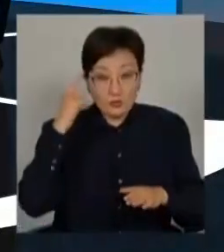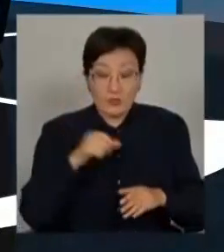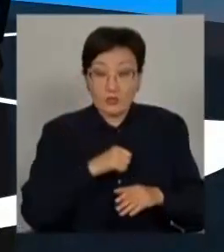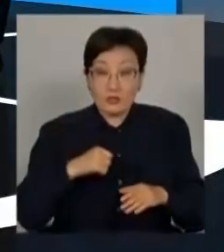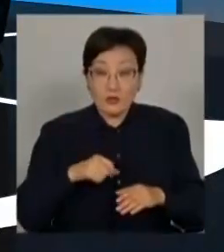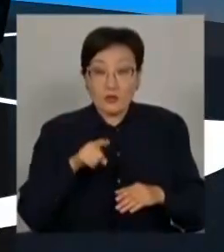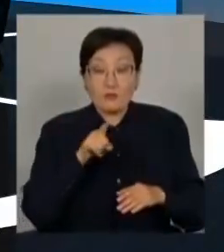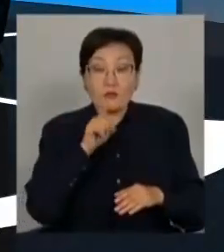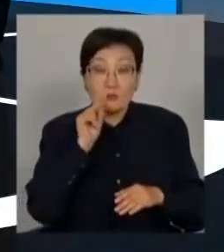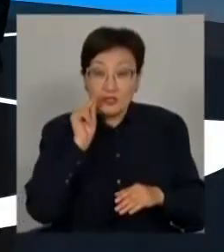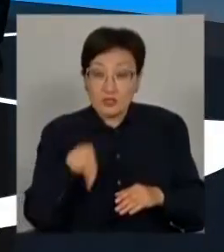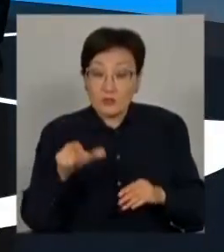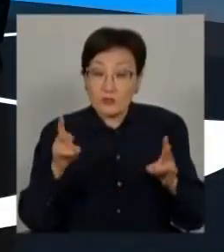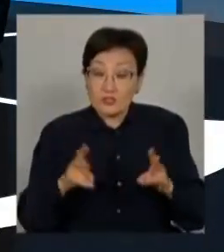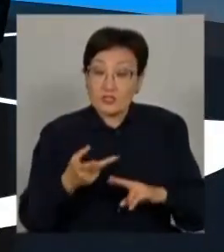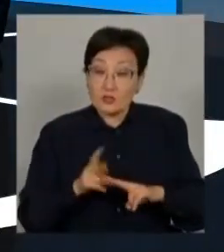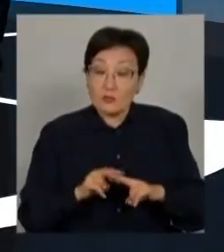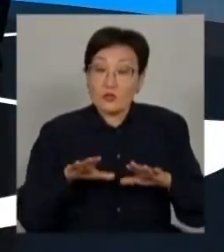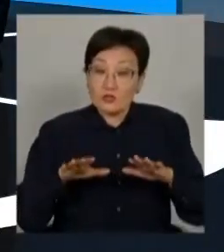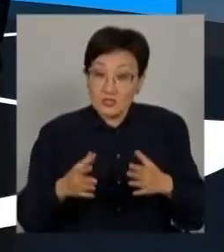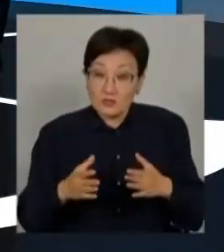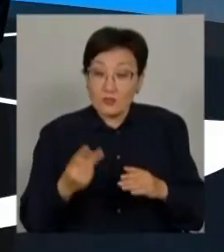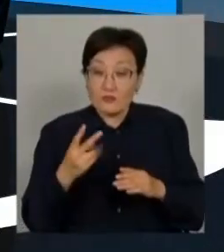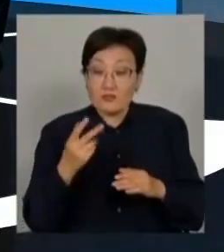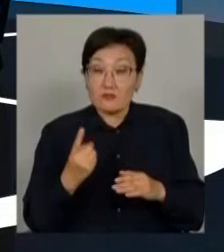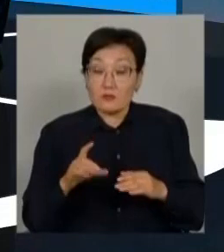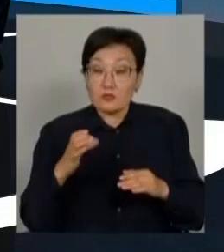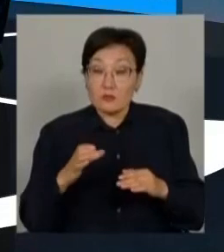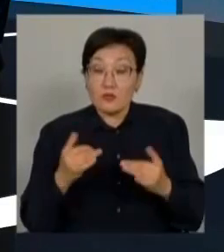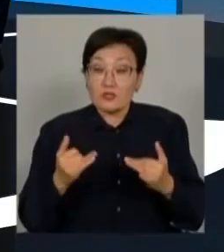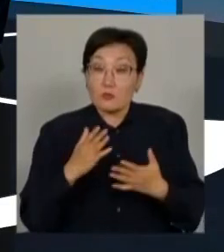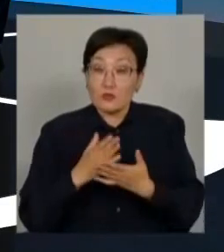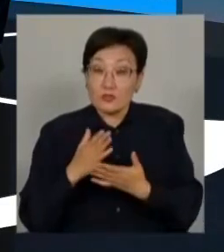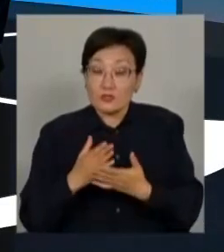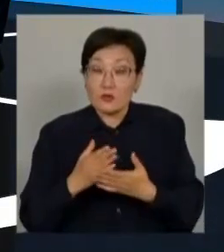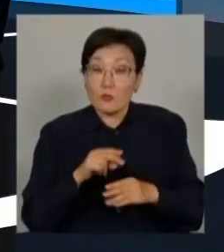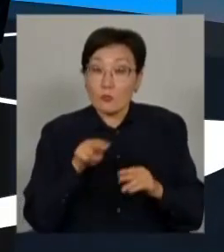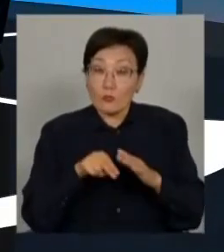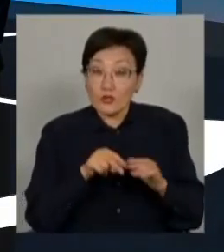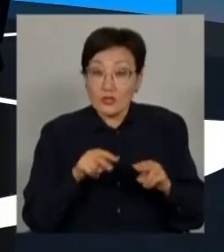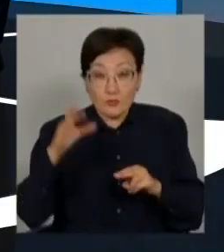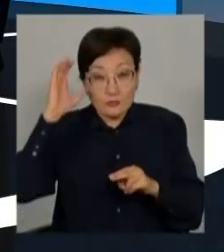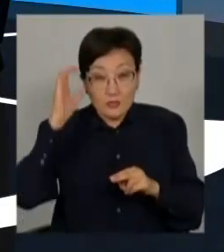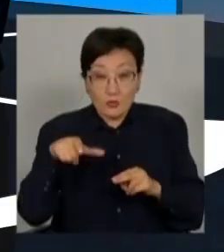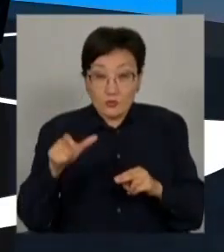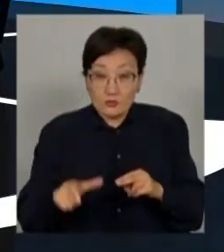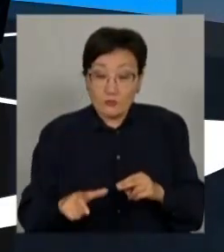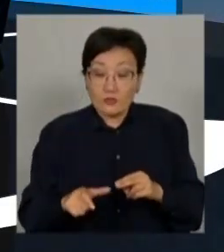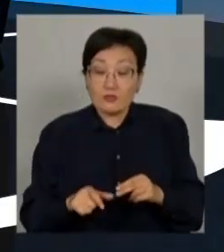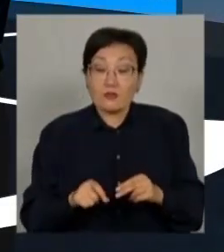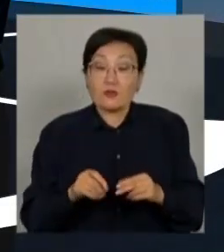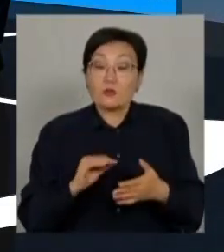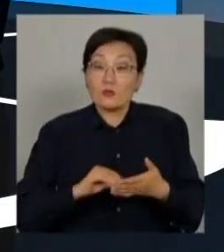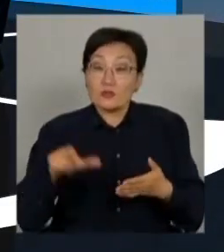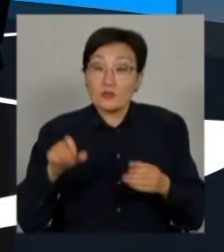Сам предполагаемый виновник аварии, которая произошла 21 сентября, сейчас находится под наблюдением психологов. Рустам